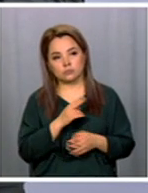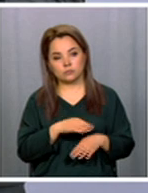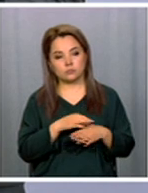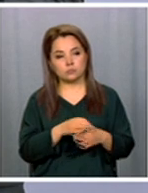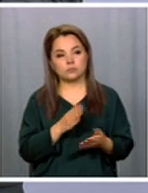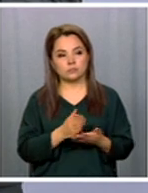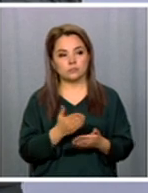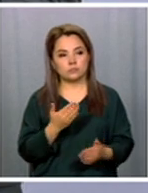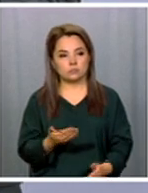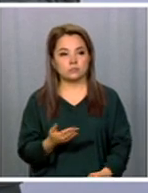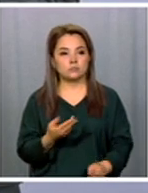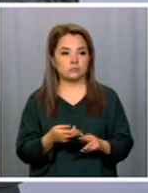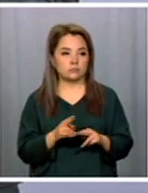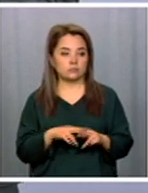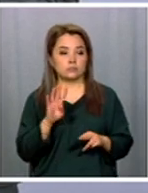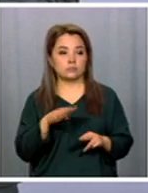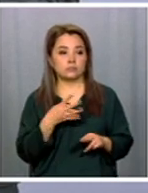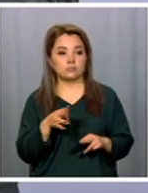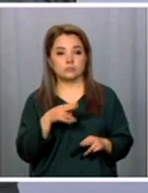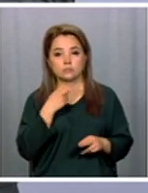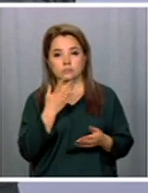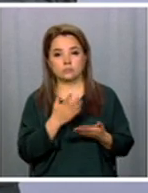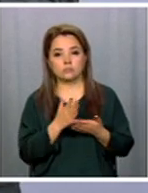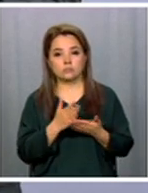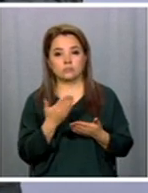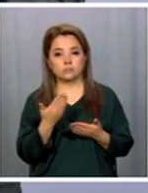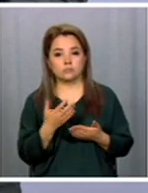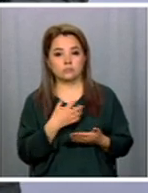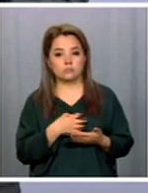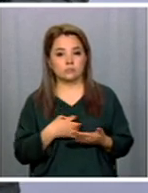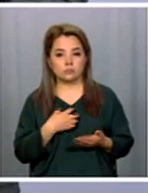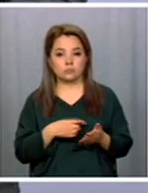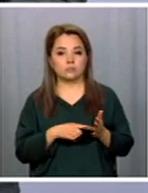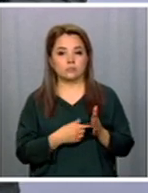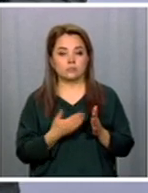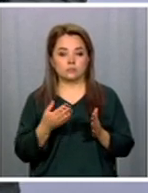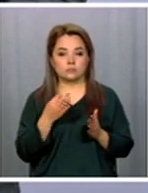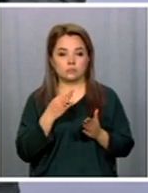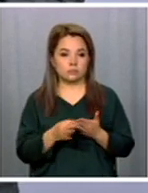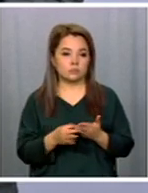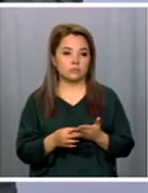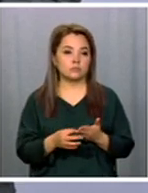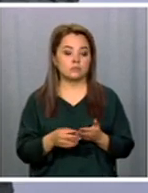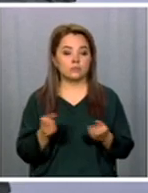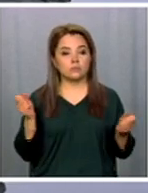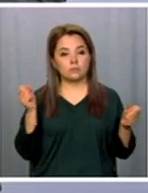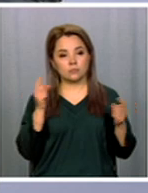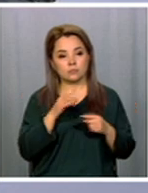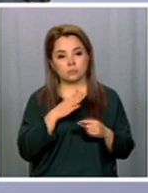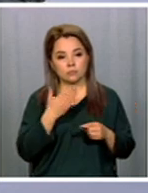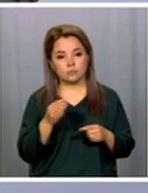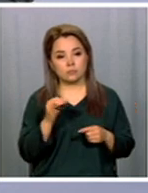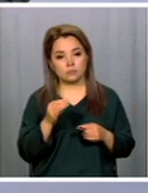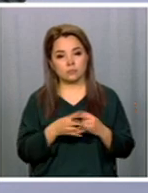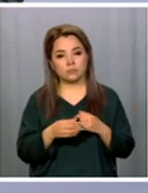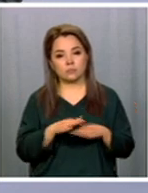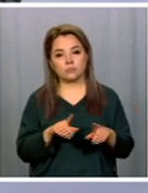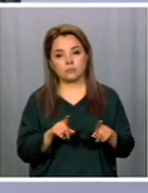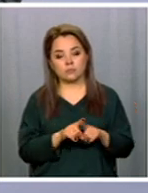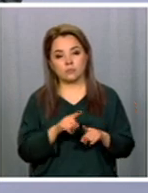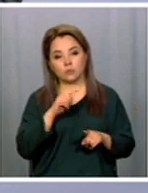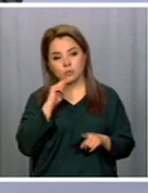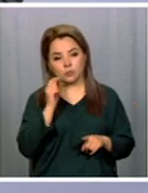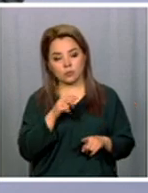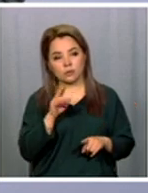жүрген еді. Яғни кестеде көріп отырғандарыңыздай, негізгі мақсаттары анықталған: оңтүстік аймақта Украина,